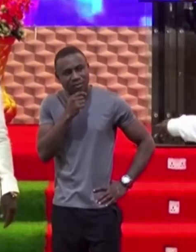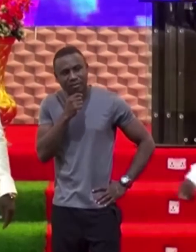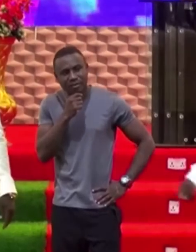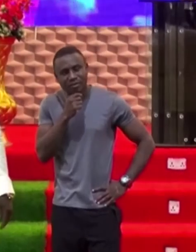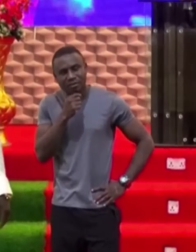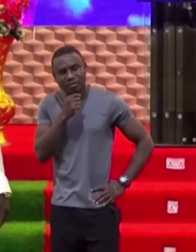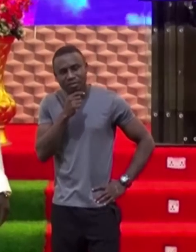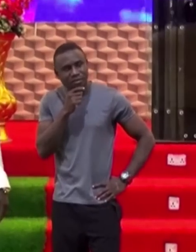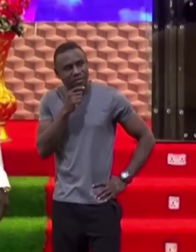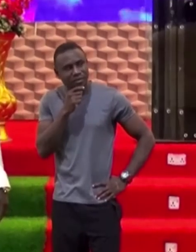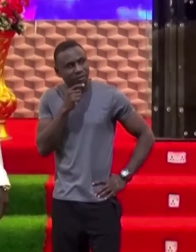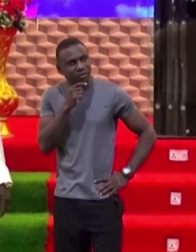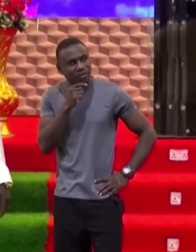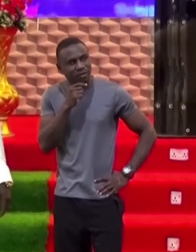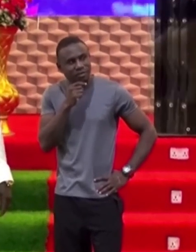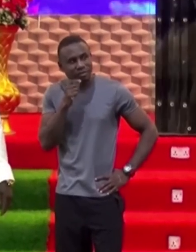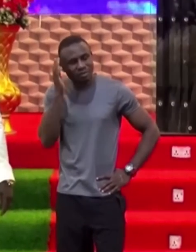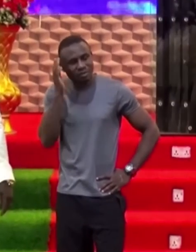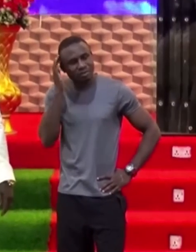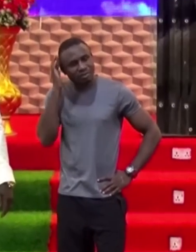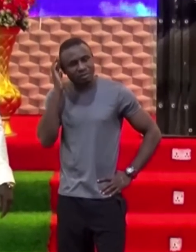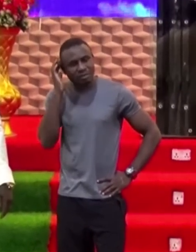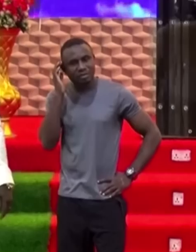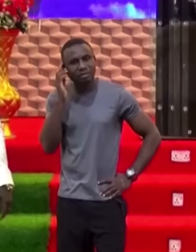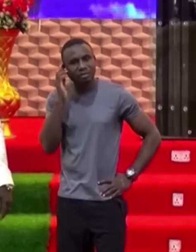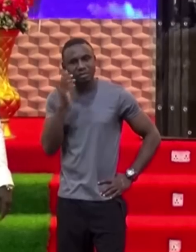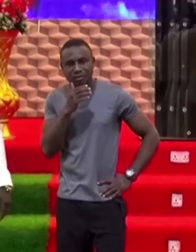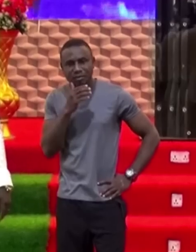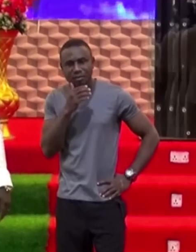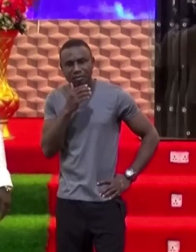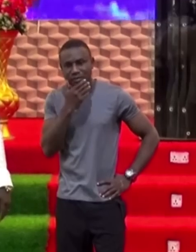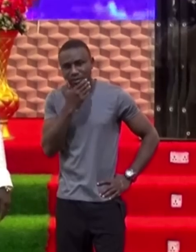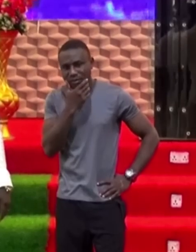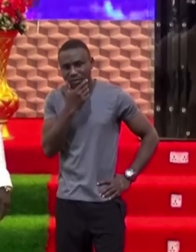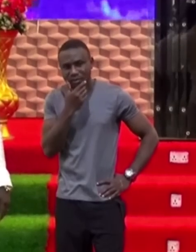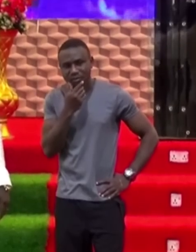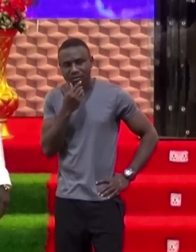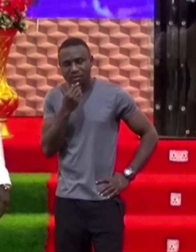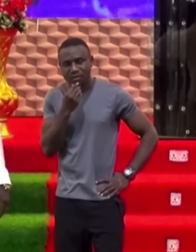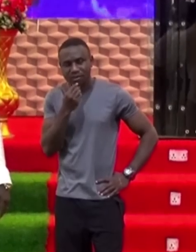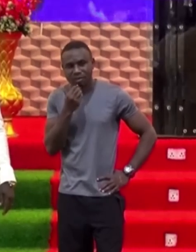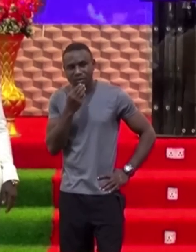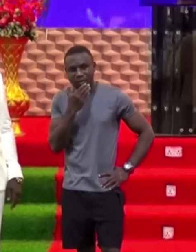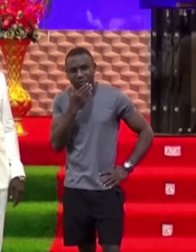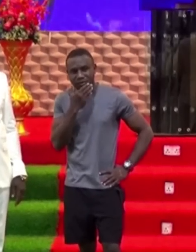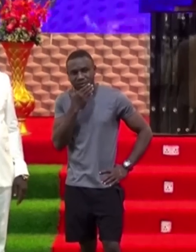mọ tó ṣẹlẹ̀ tó lọ́pọ̀ wá pé ẹ má wulẹ̀ ra ticket kò lè lọ torí 6 months ló kù nínú